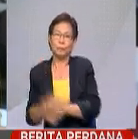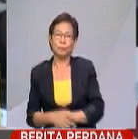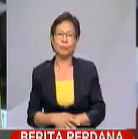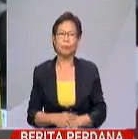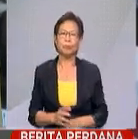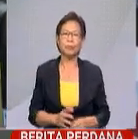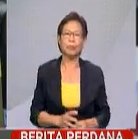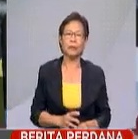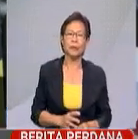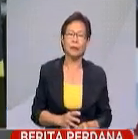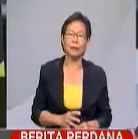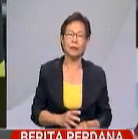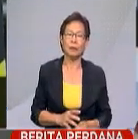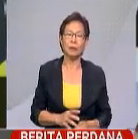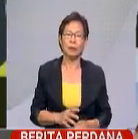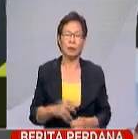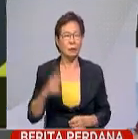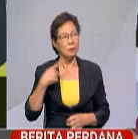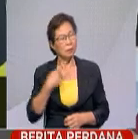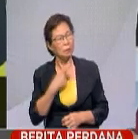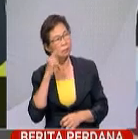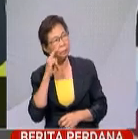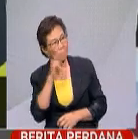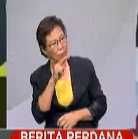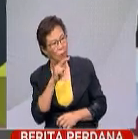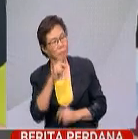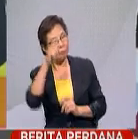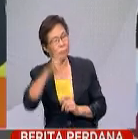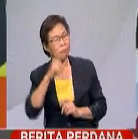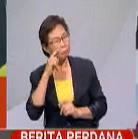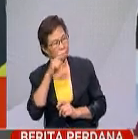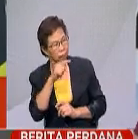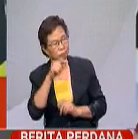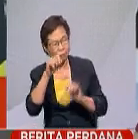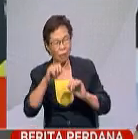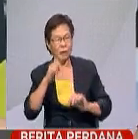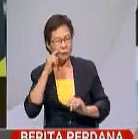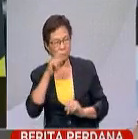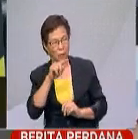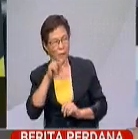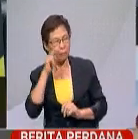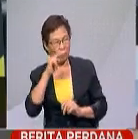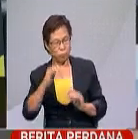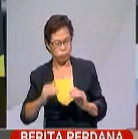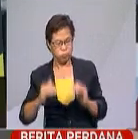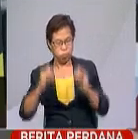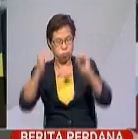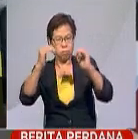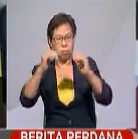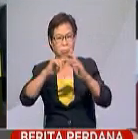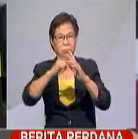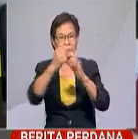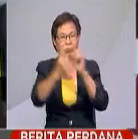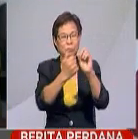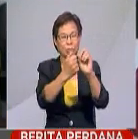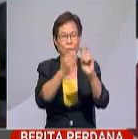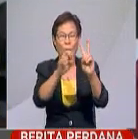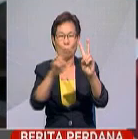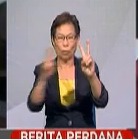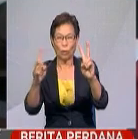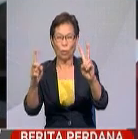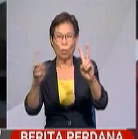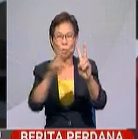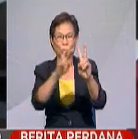Apabila kita melihat M3 ini perlu dinaik tarafkan pada tahun hadapan, bermula pada tahun hadapan, kepada